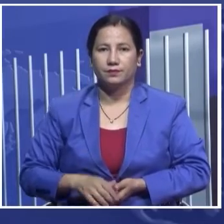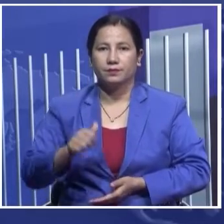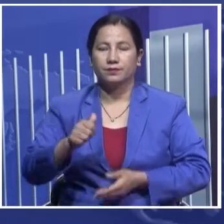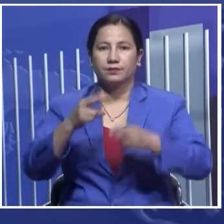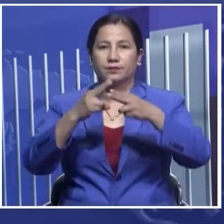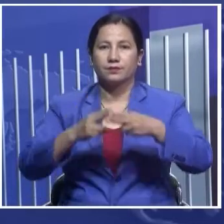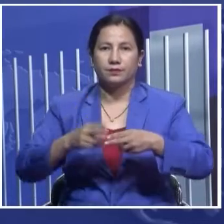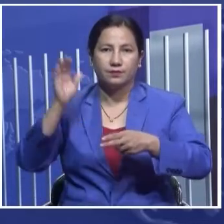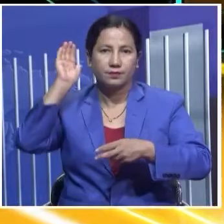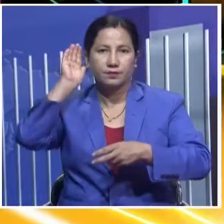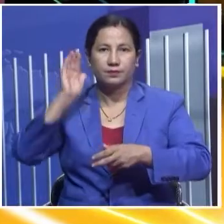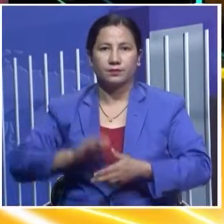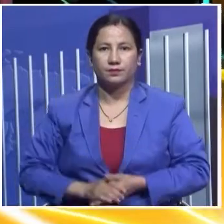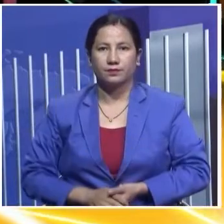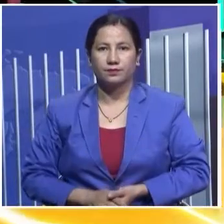आर्थिक समाचार।